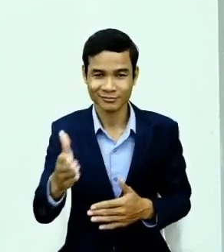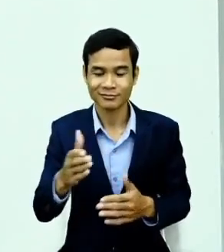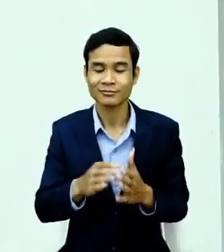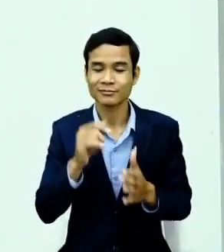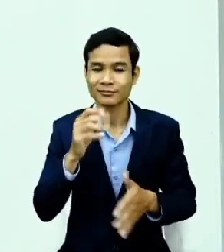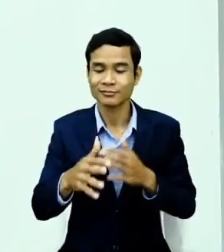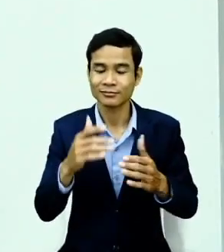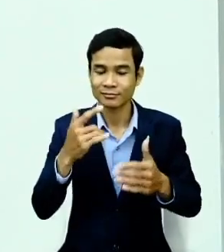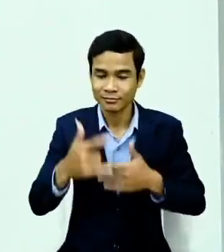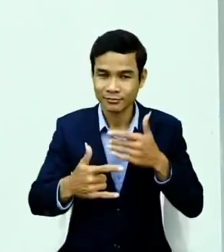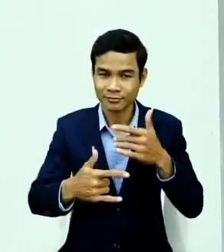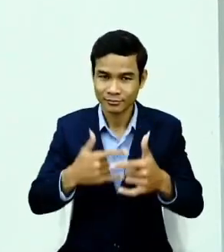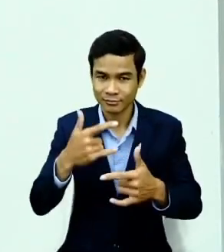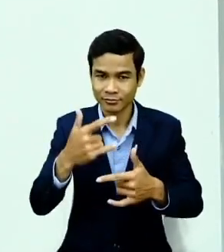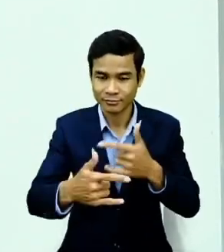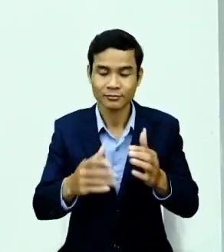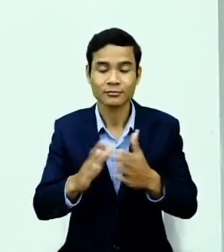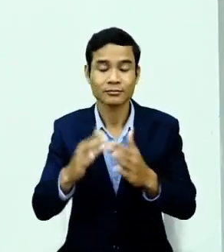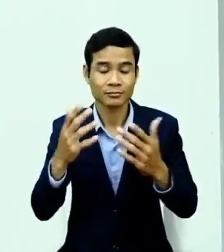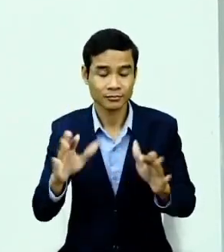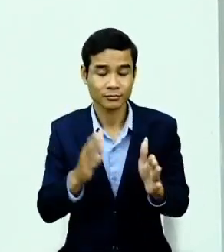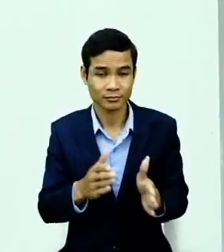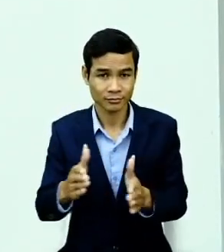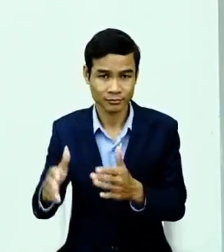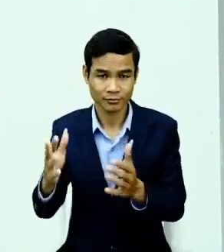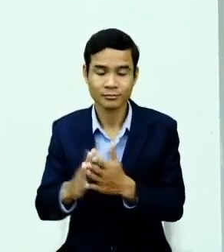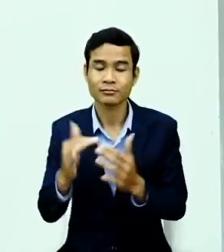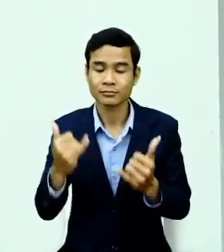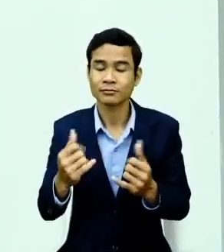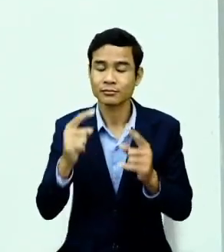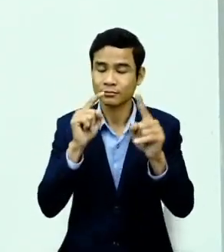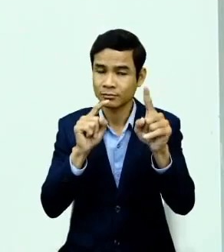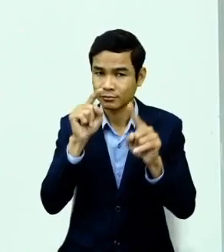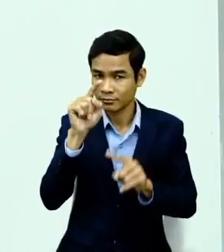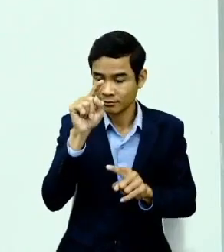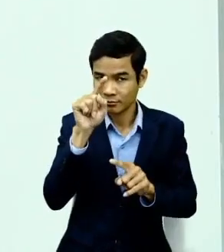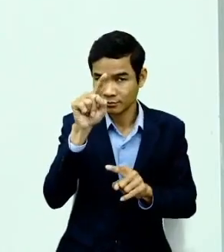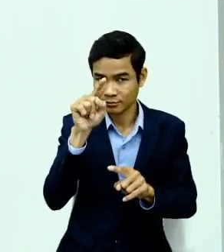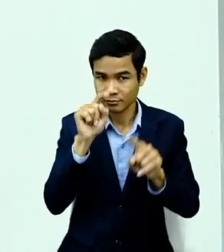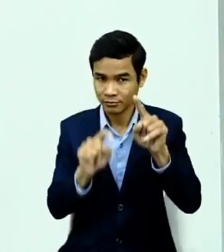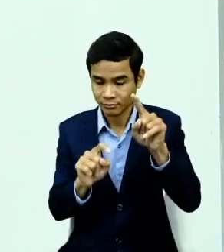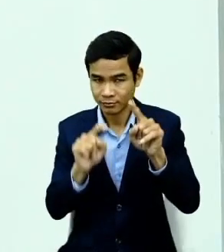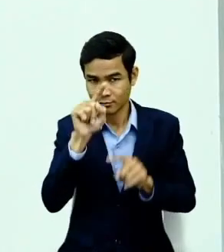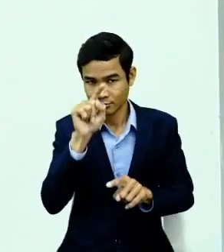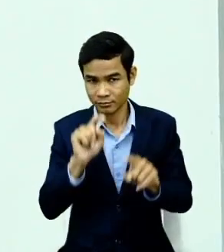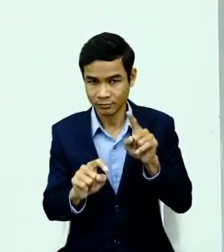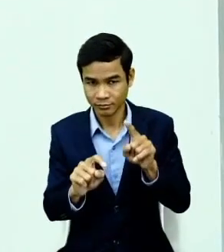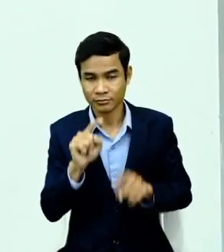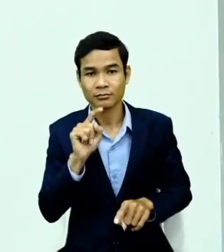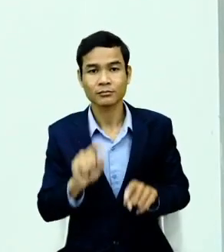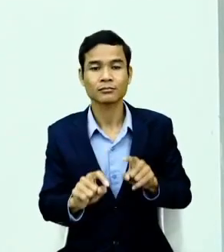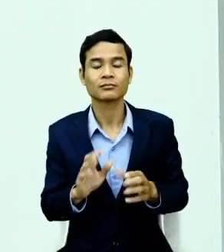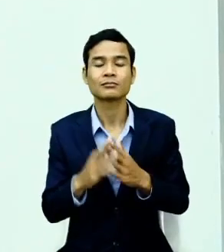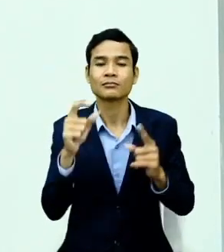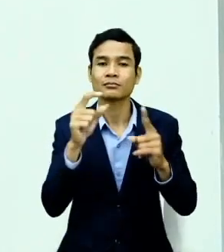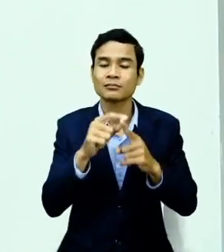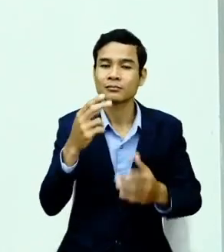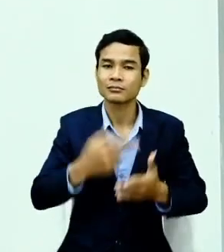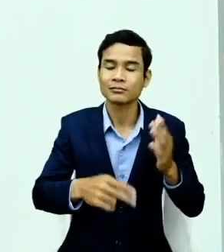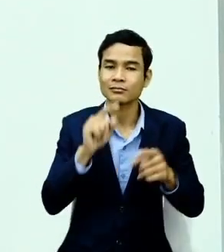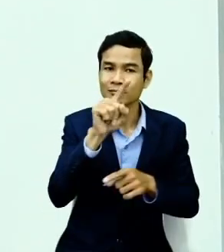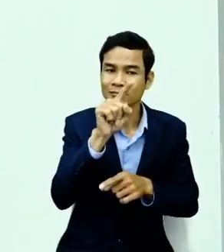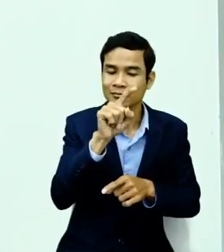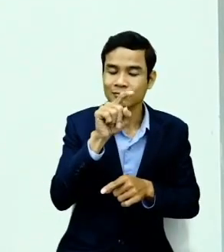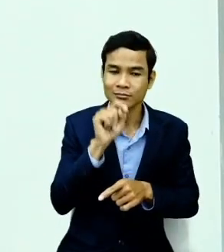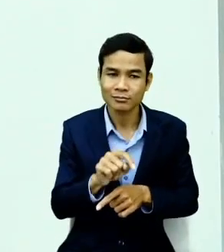lùm đập lùm đòi đi rồi. Ở lấy nè cửu nâng chừng ôi chạc ní. Chà con chăm tam tam mớ thật ta. Nè cửu chừng ôi bị nà. Rứt cột án thuyện hồi